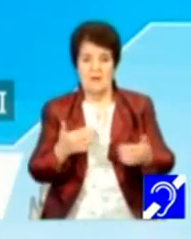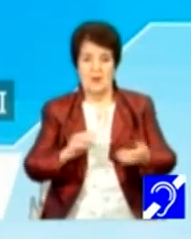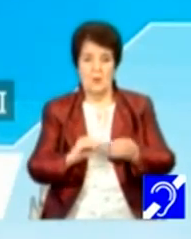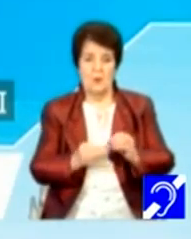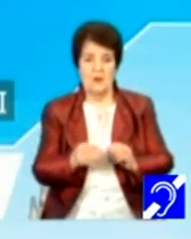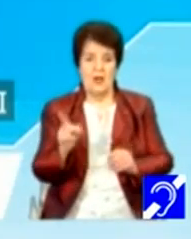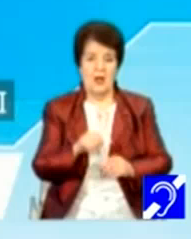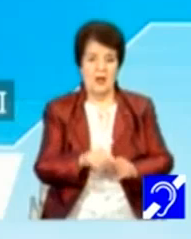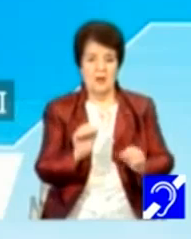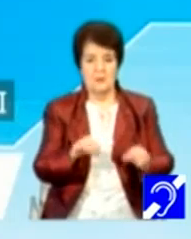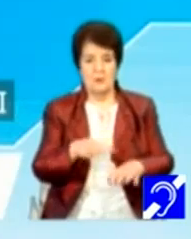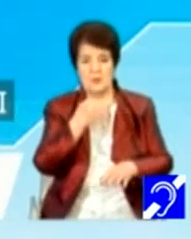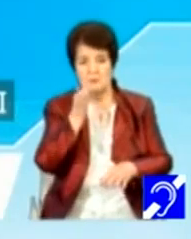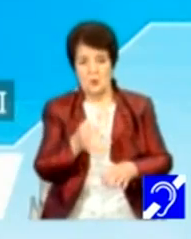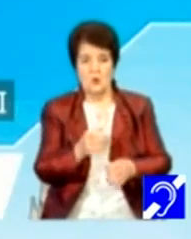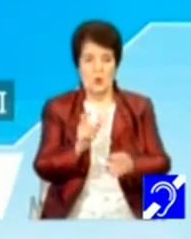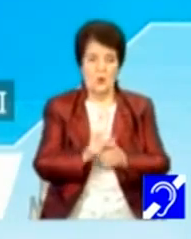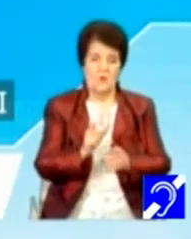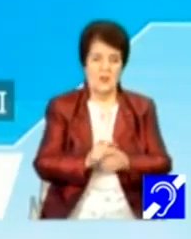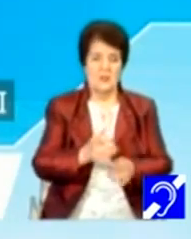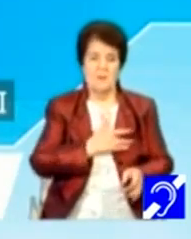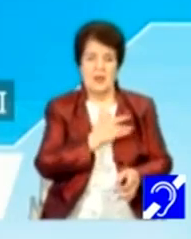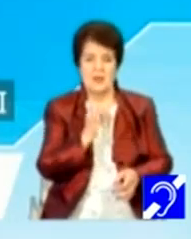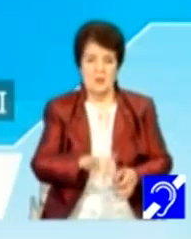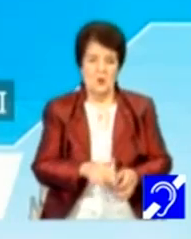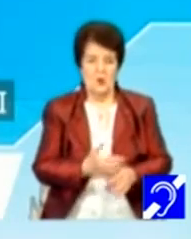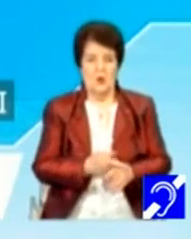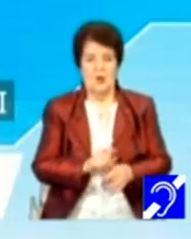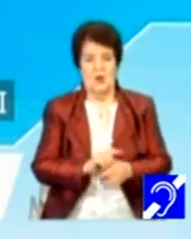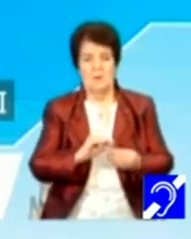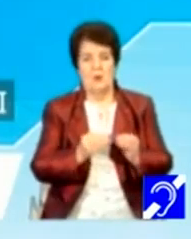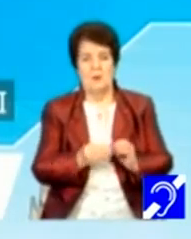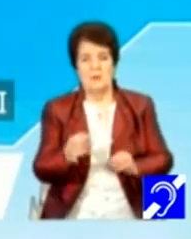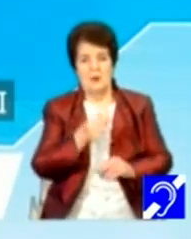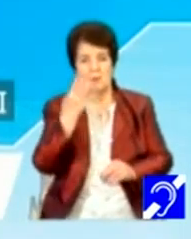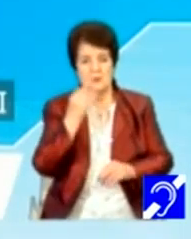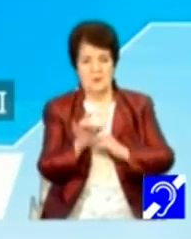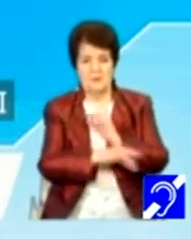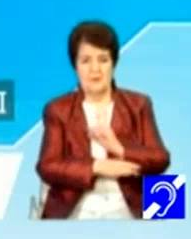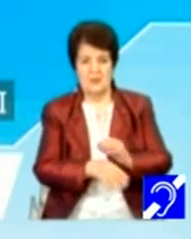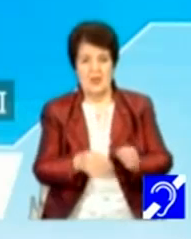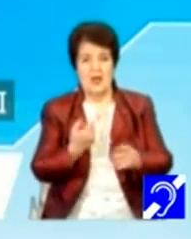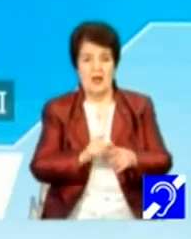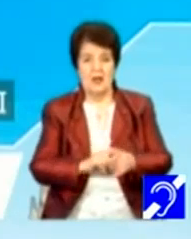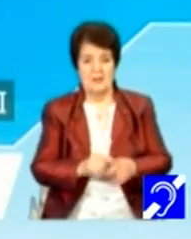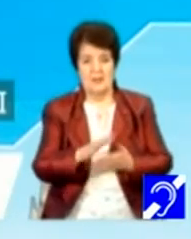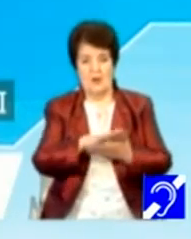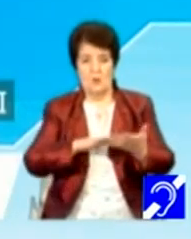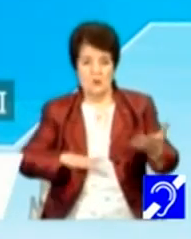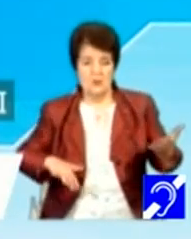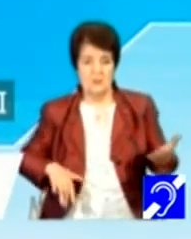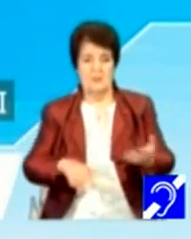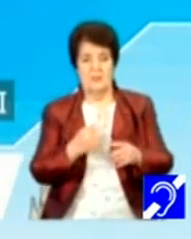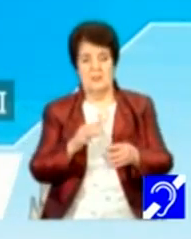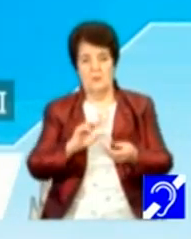De care o să poată să spună cu cuvinte mai dure și mai gravă problema Republicii Moldova? Sărăcia. Asta este consecința tuturor